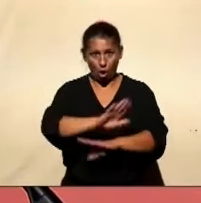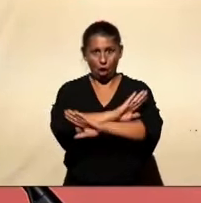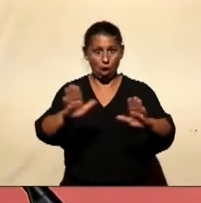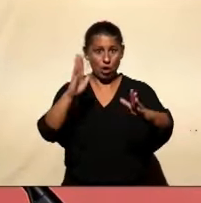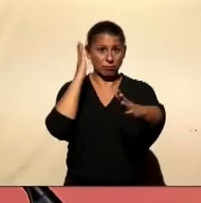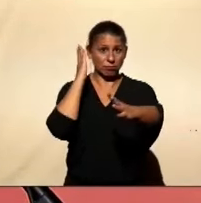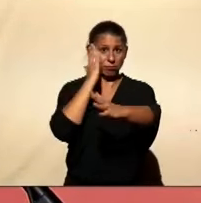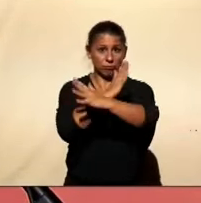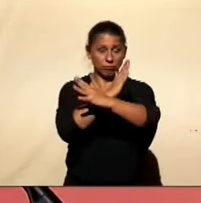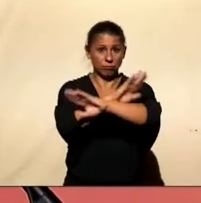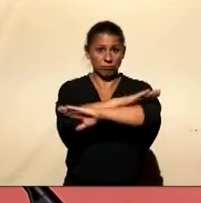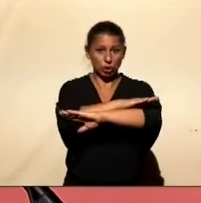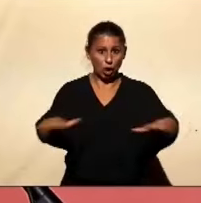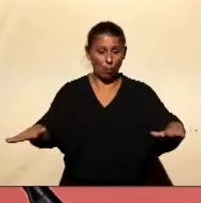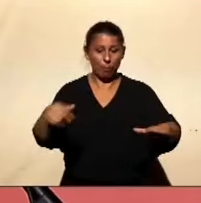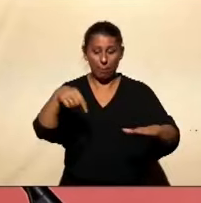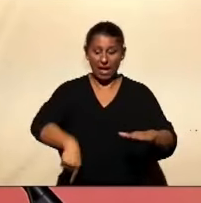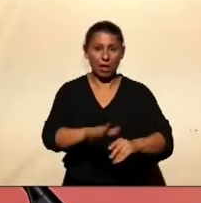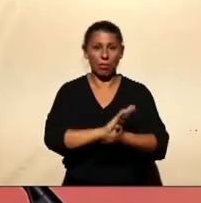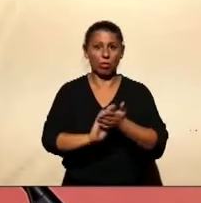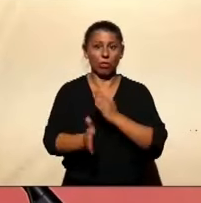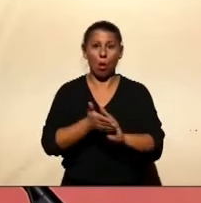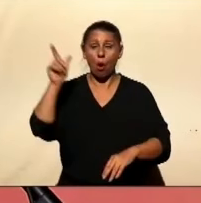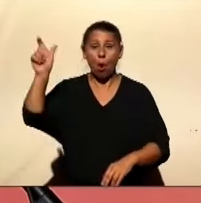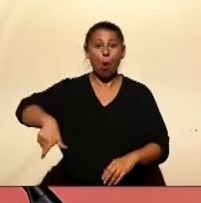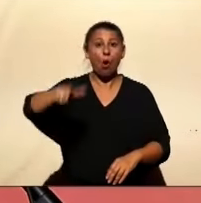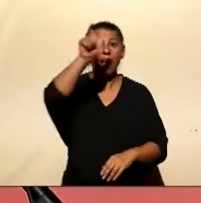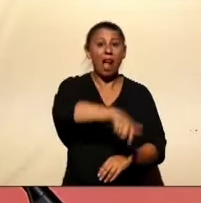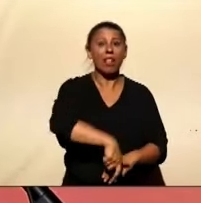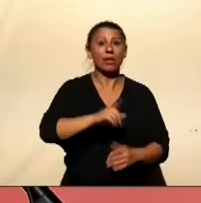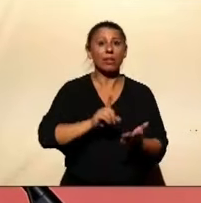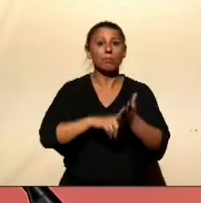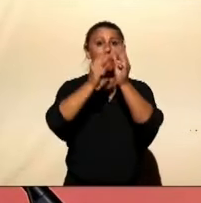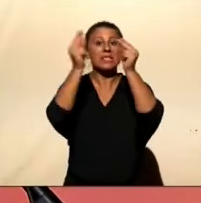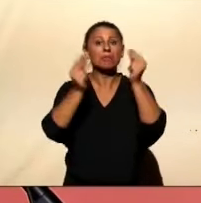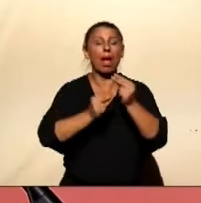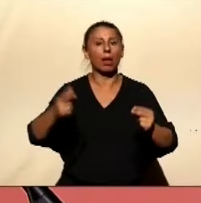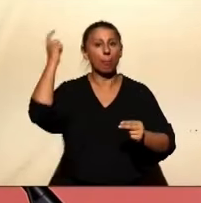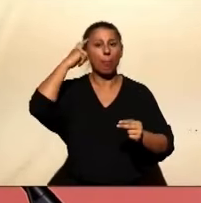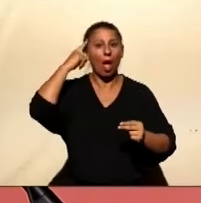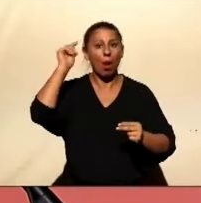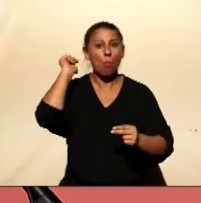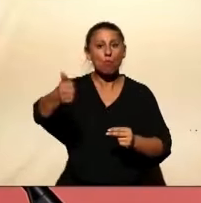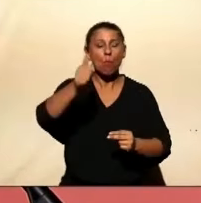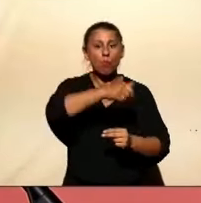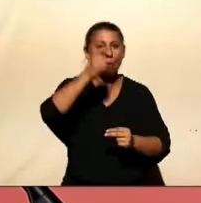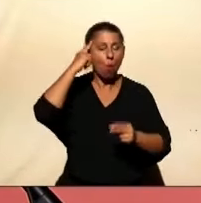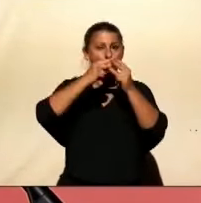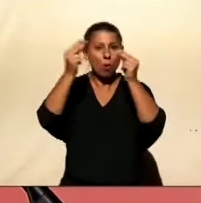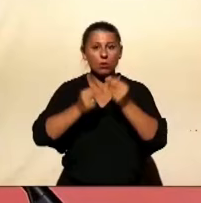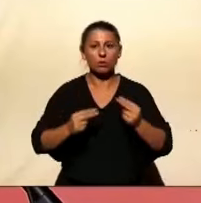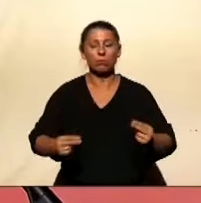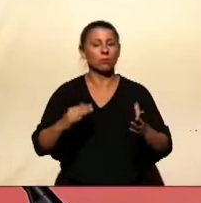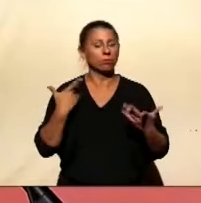ώρα ο καθένας και η καθεμιά να βγάλει τα συμπεράσματά του, να σκεφτεί,